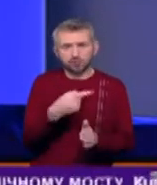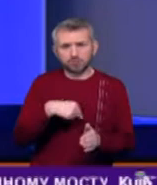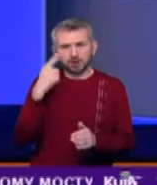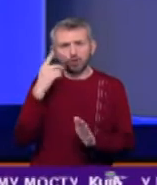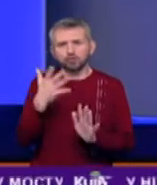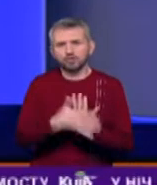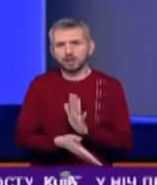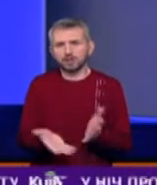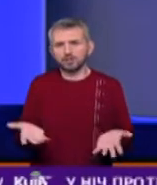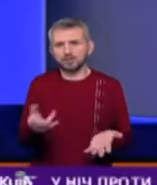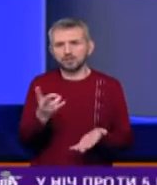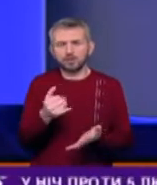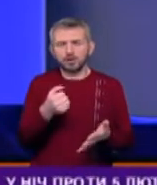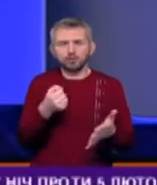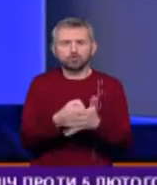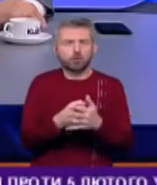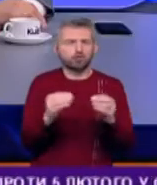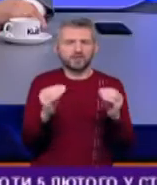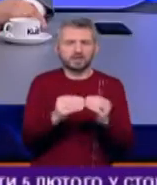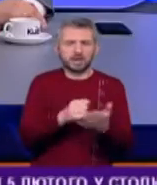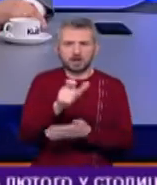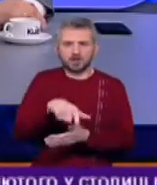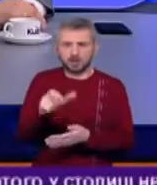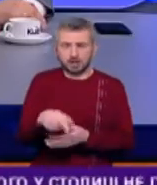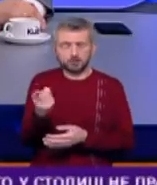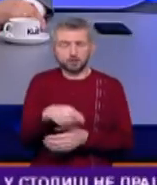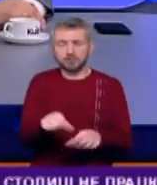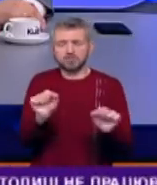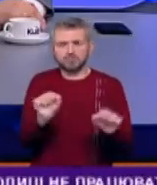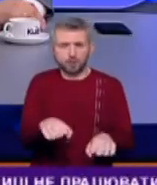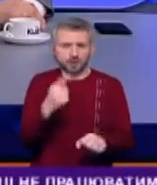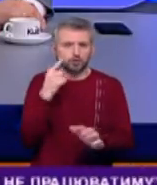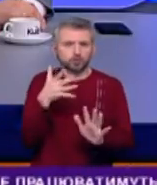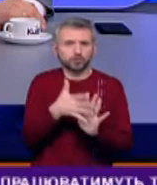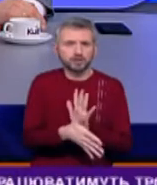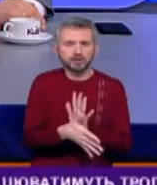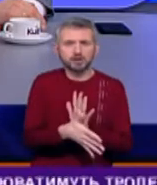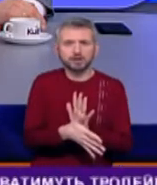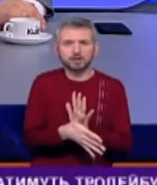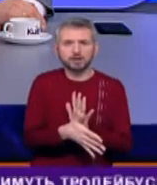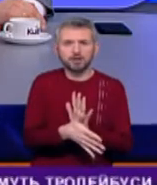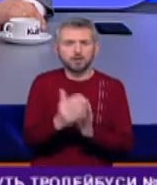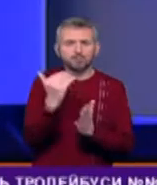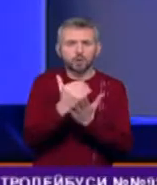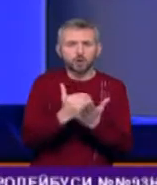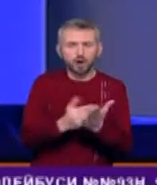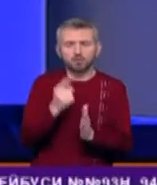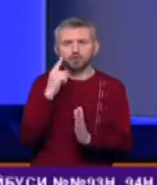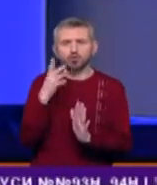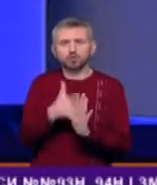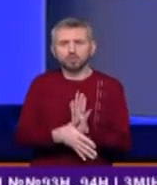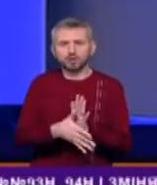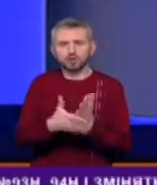там, до 10 кандидатів, тоді можна і зрозуміти, зрозуміти програму, зрозуміти